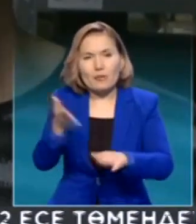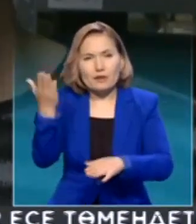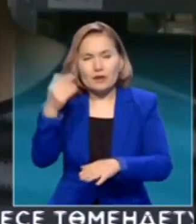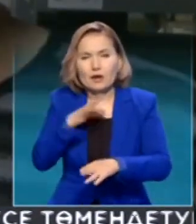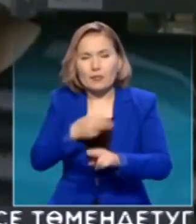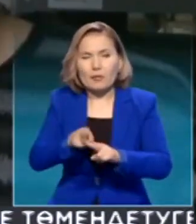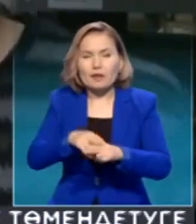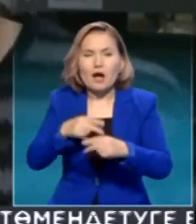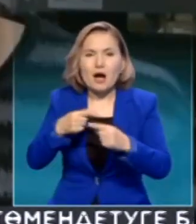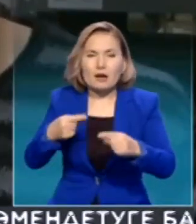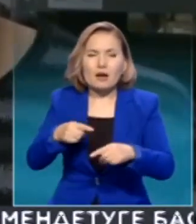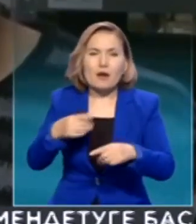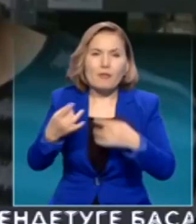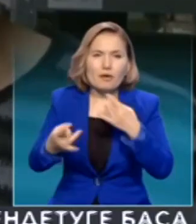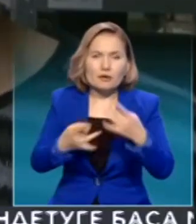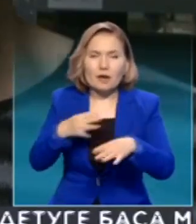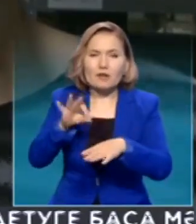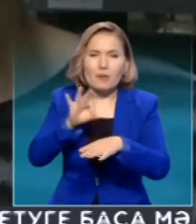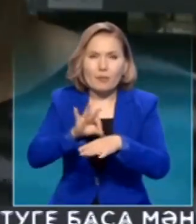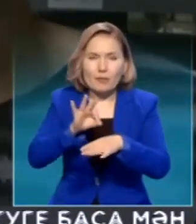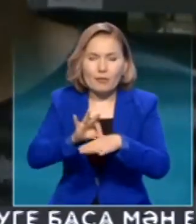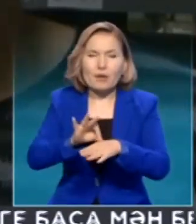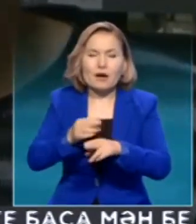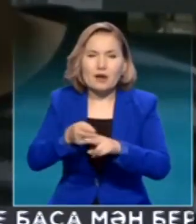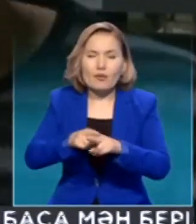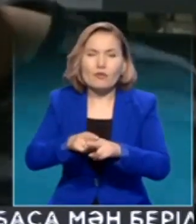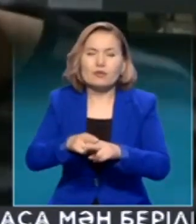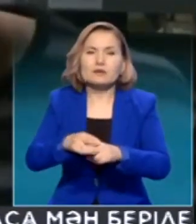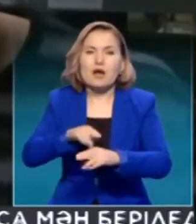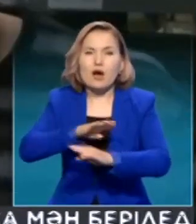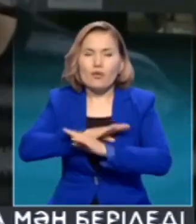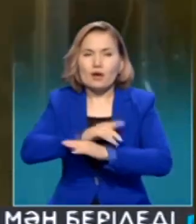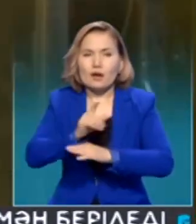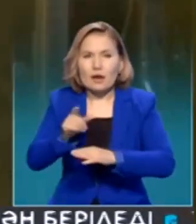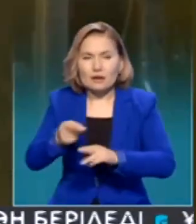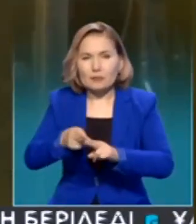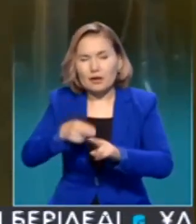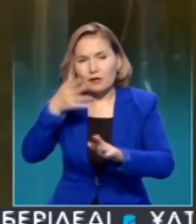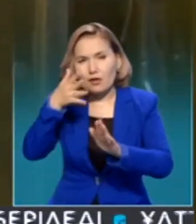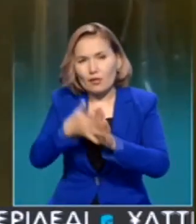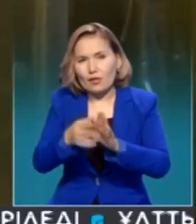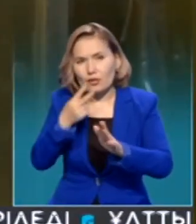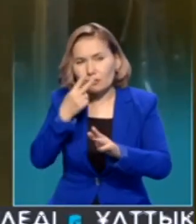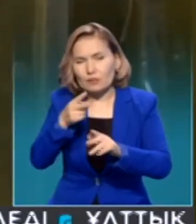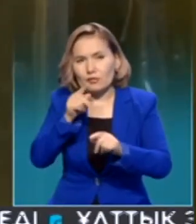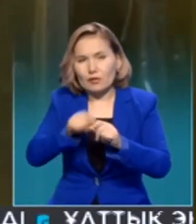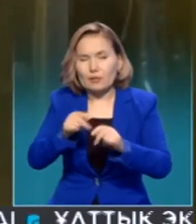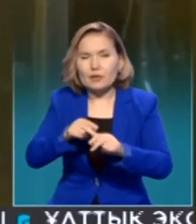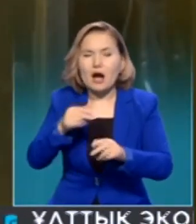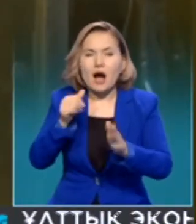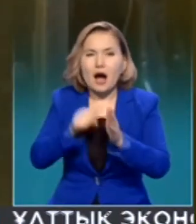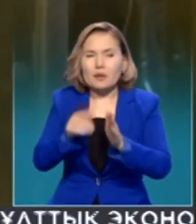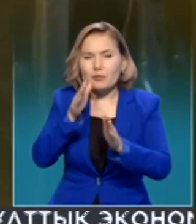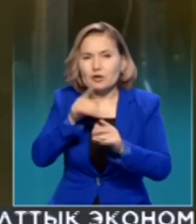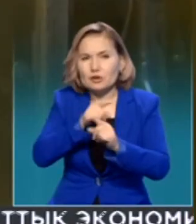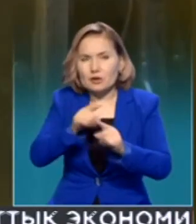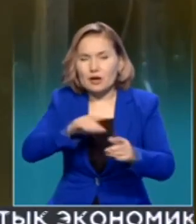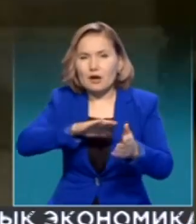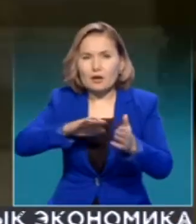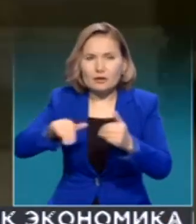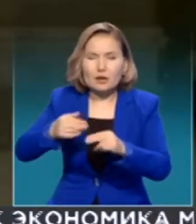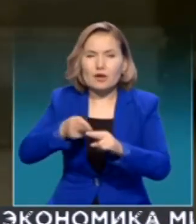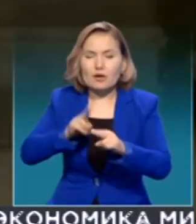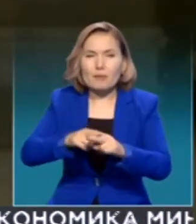Енді түрлі психикалық ауруларды мына қолымыздағы 3000 миға қарап зерттей аламыз. 60 жылдан астам уақыт өтсе де, милар формальдегид